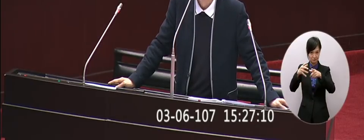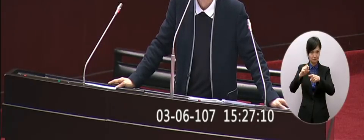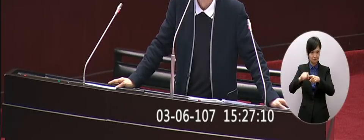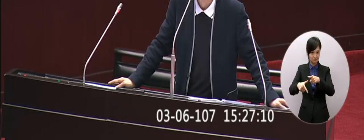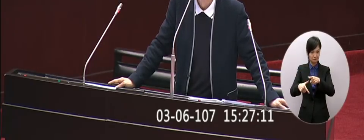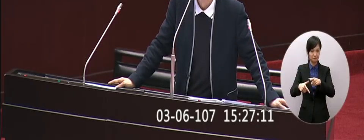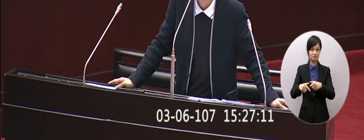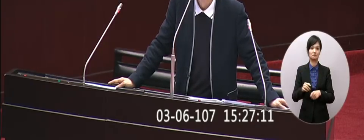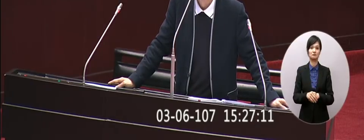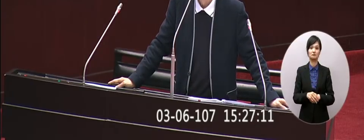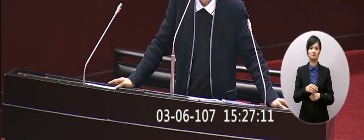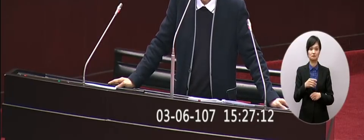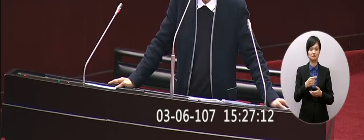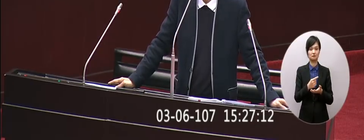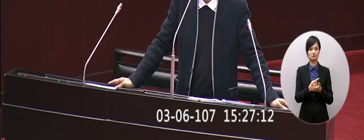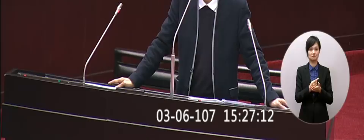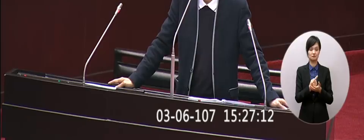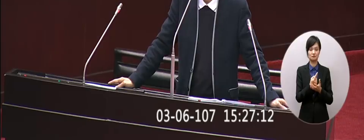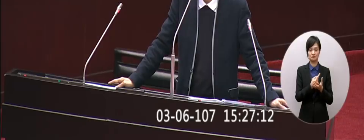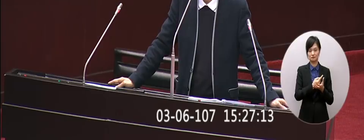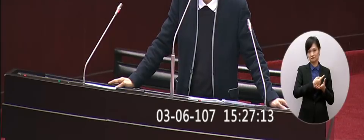有1200多位的劳工朋友，